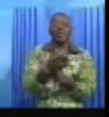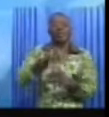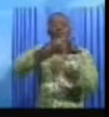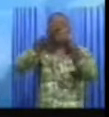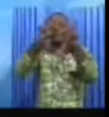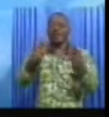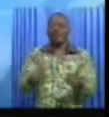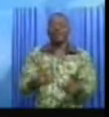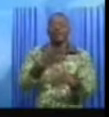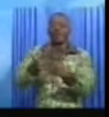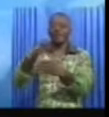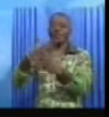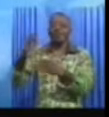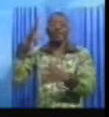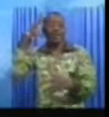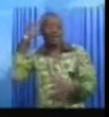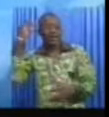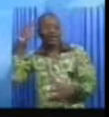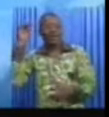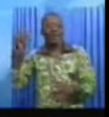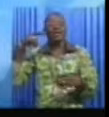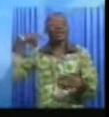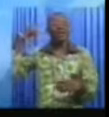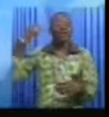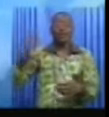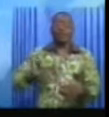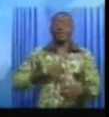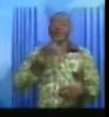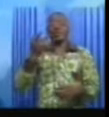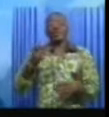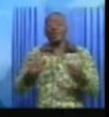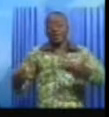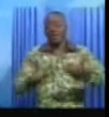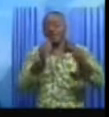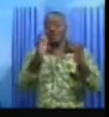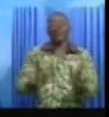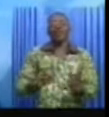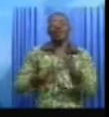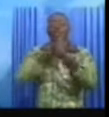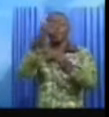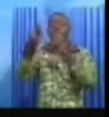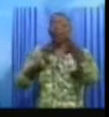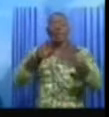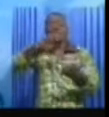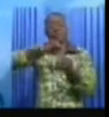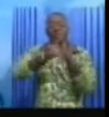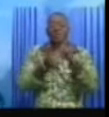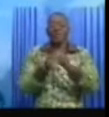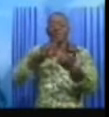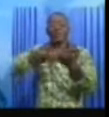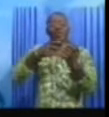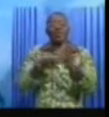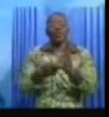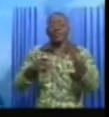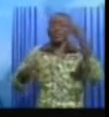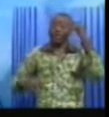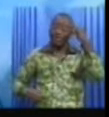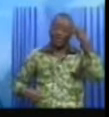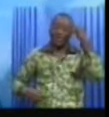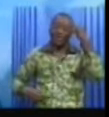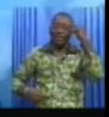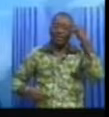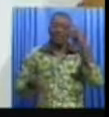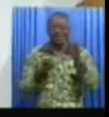de partager les expériences, histoire de sensibiliser les acteurs publics aux problèmes de contrôle des maladies. Explication, Lazare